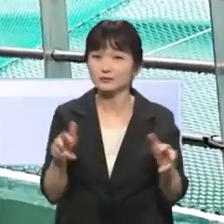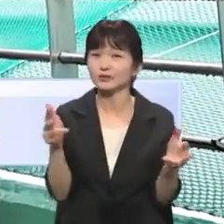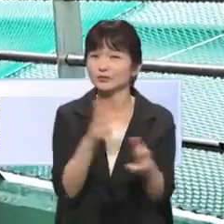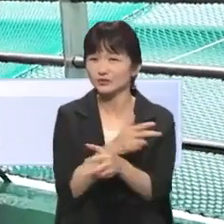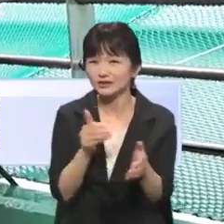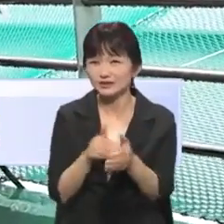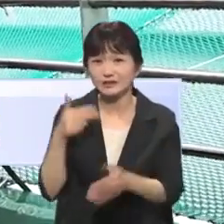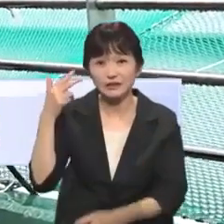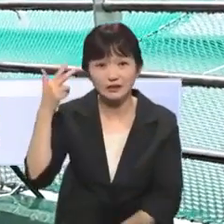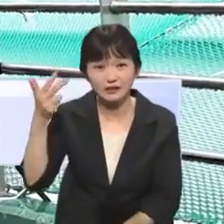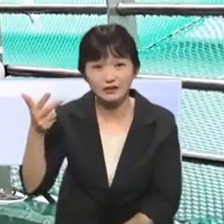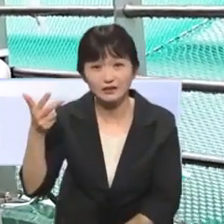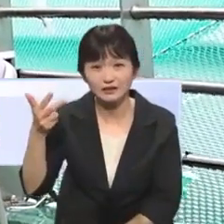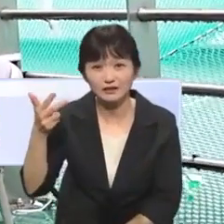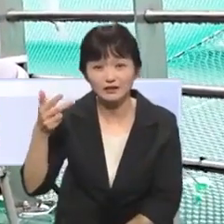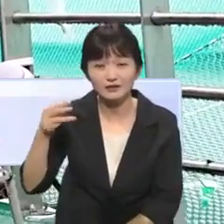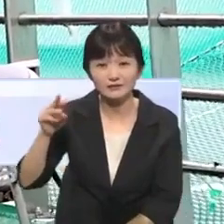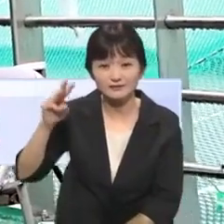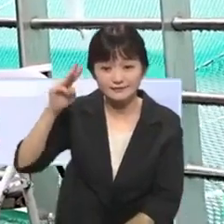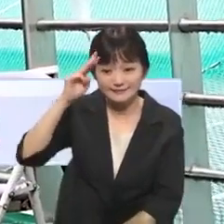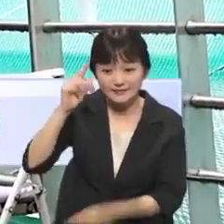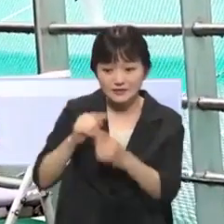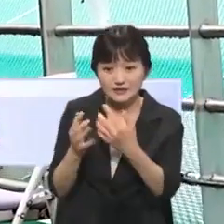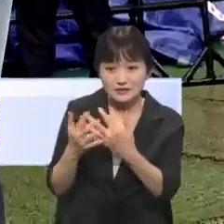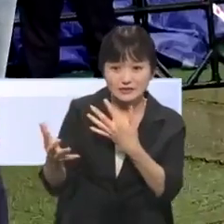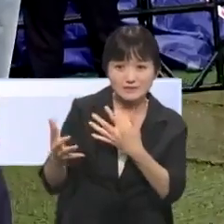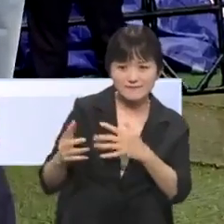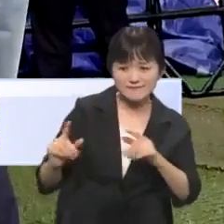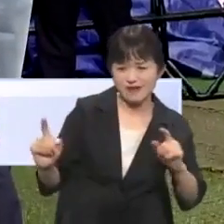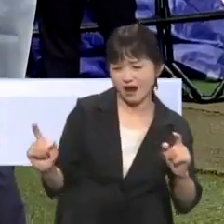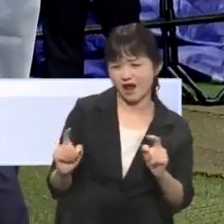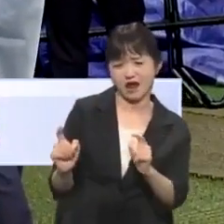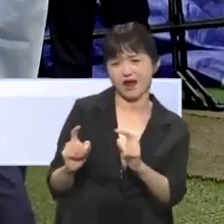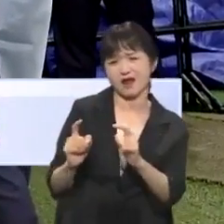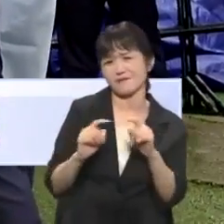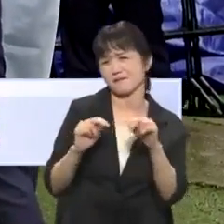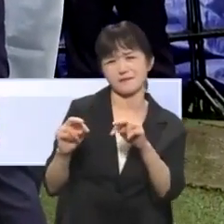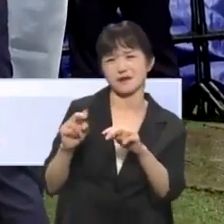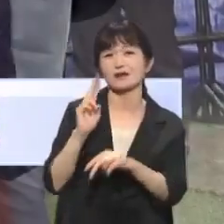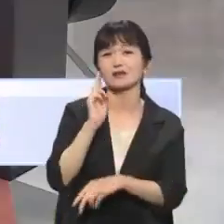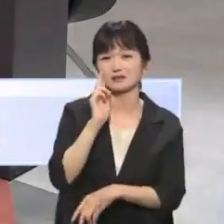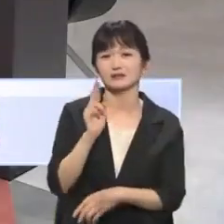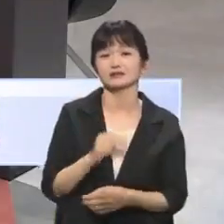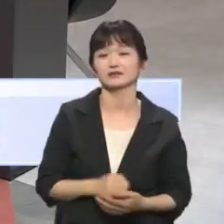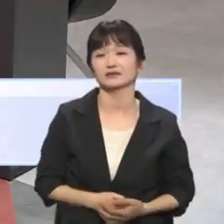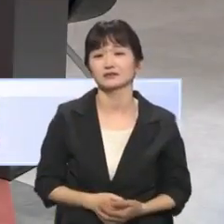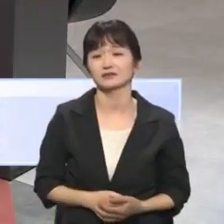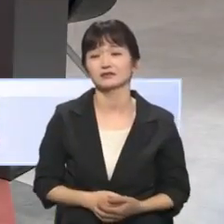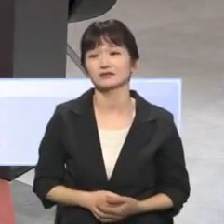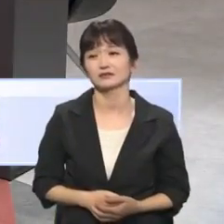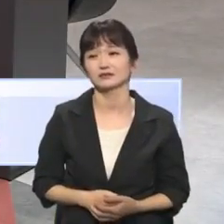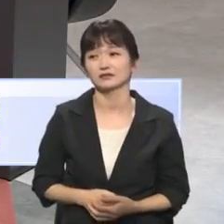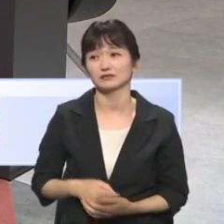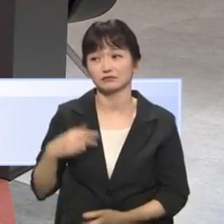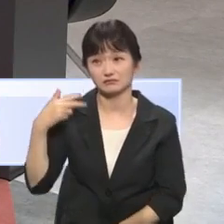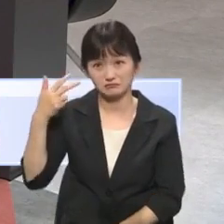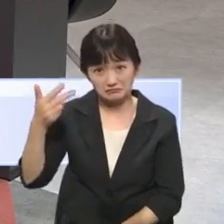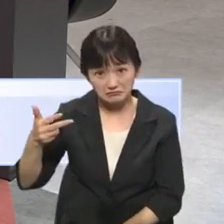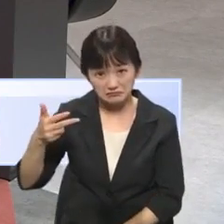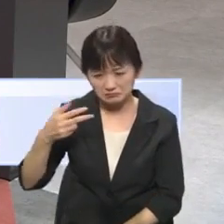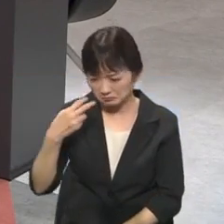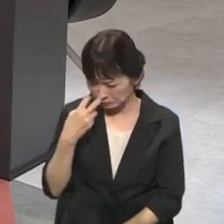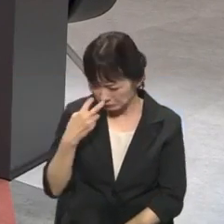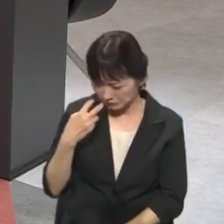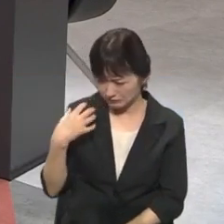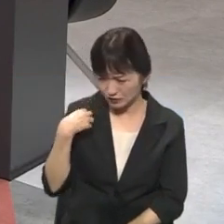끝나고 나면 다음 주가 잼버리 논란이 더 뜨겁지 않을까 이런 생각이 듭니다 다음 주부터는 이제 감찰도 하고